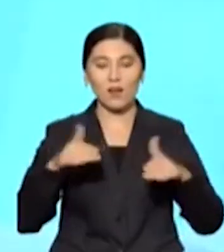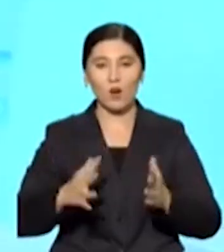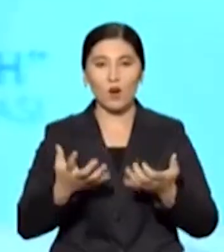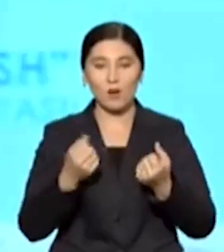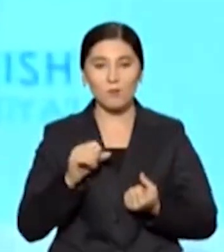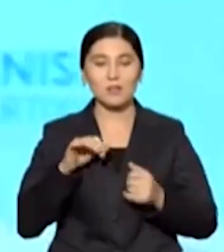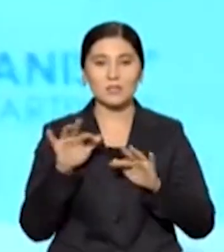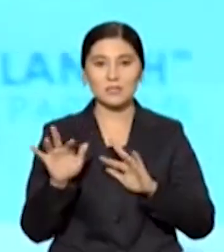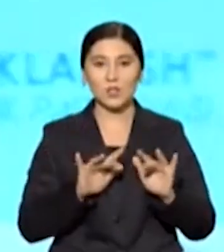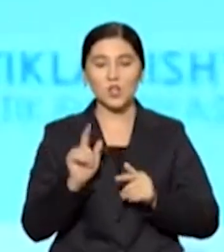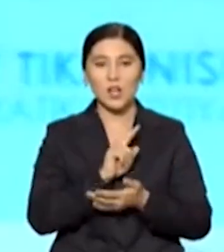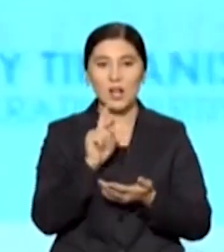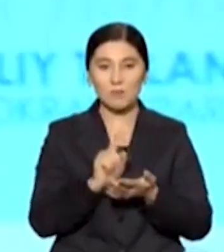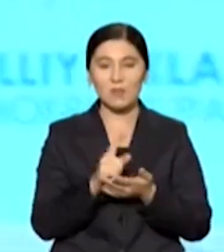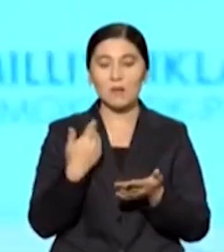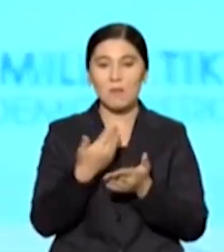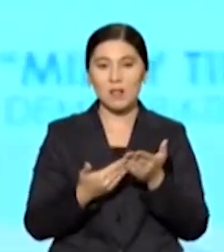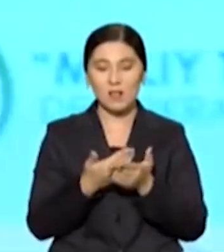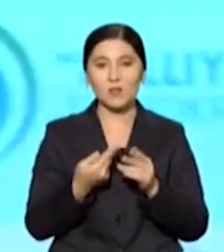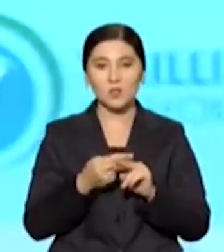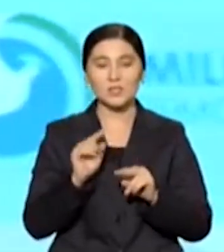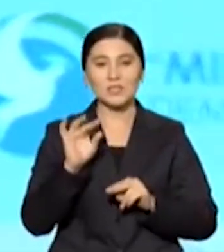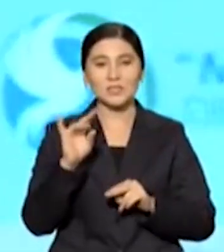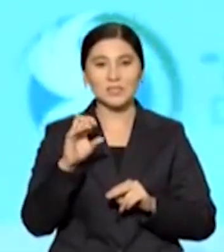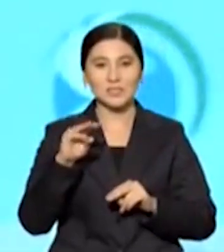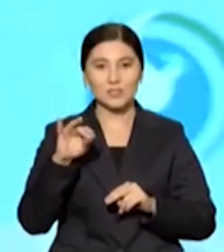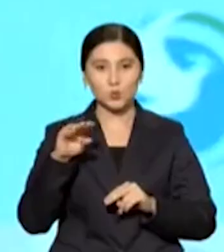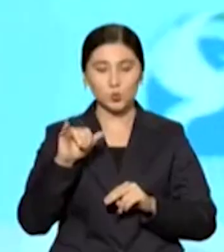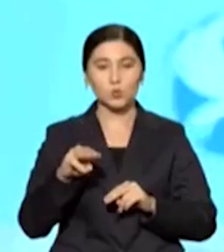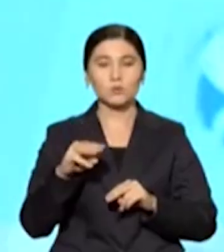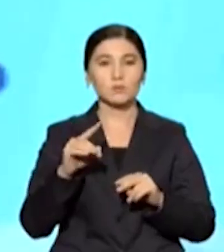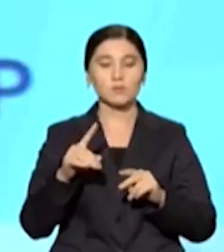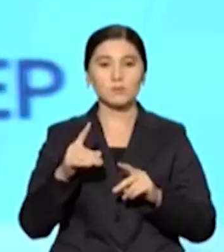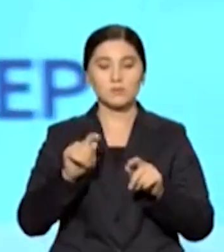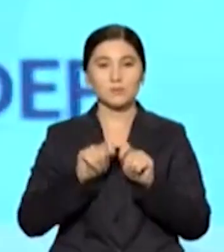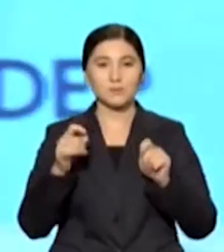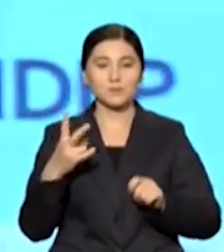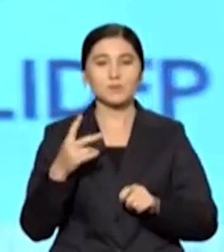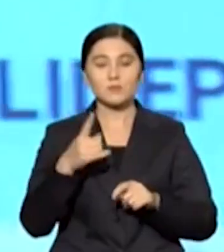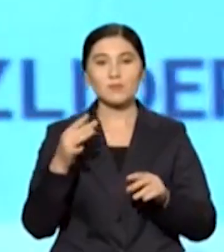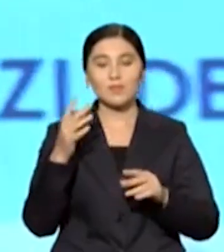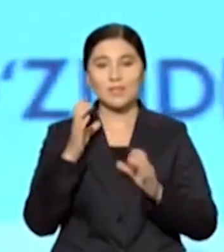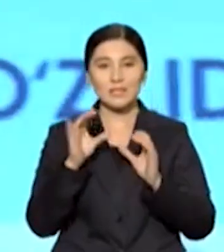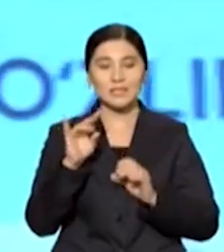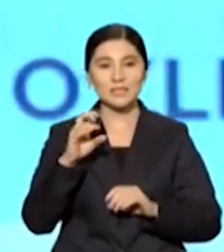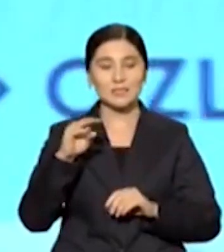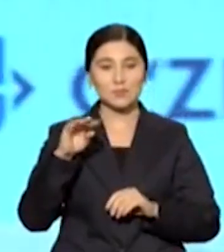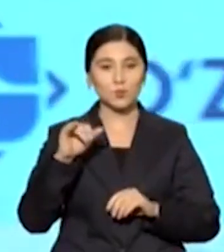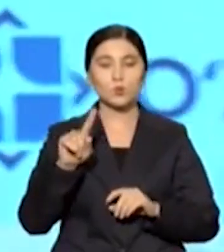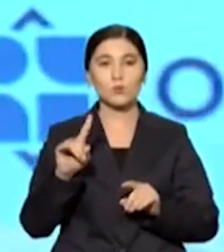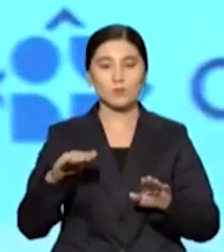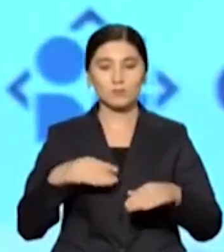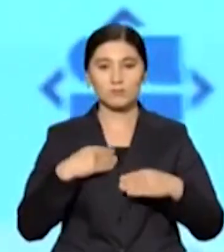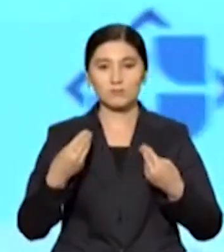qarorlar qabul qilinish jarayonida albatta maslahatlashuv institutini joriy etish. Bu maslahatlashuv instituti kelgusida nima beradi? Bu